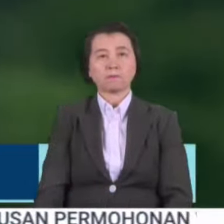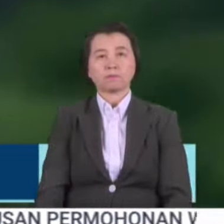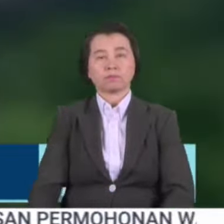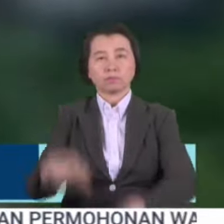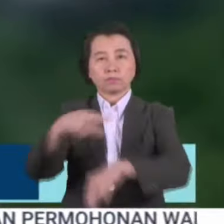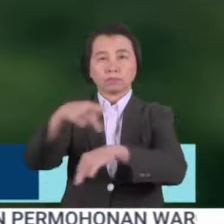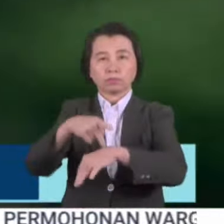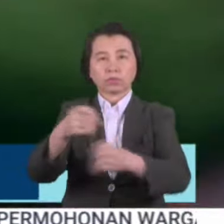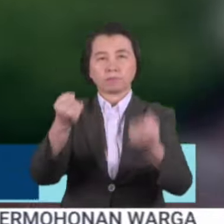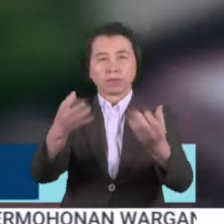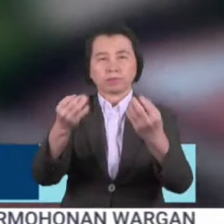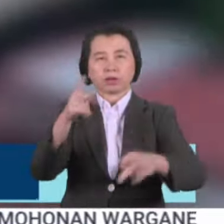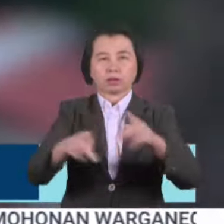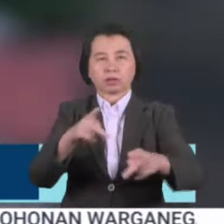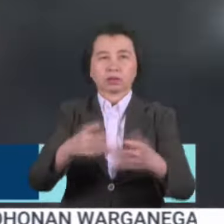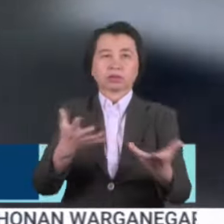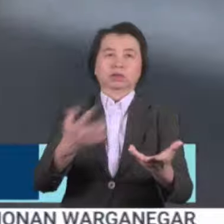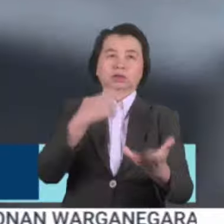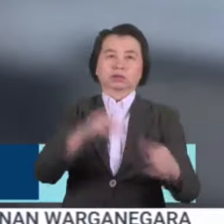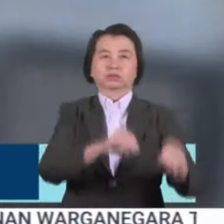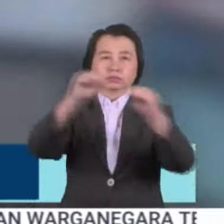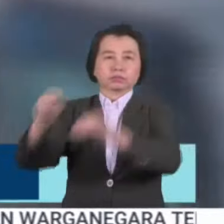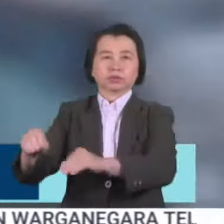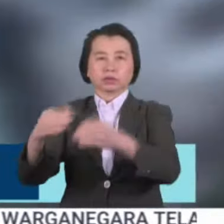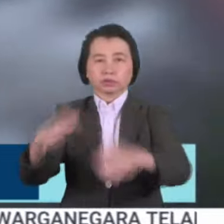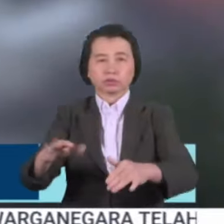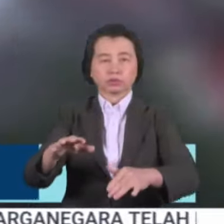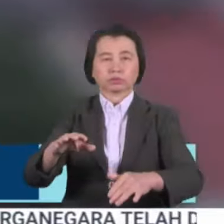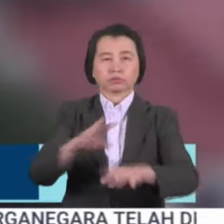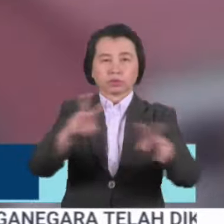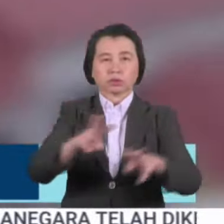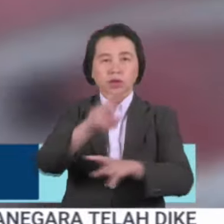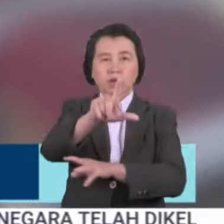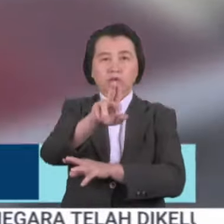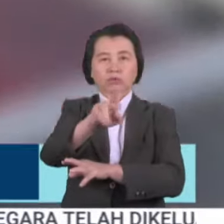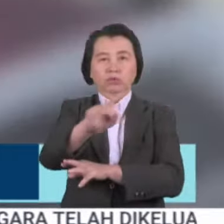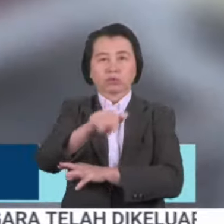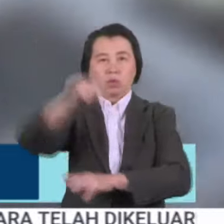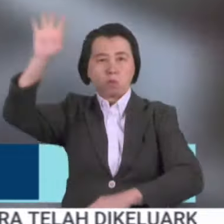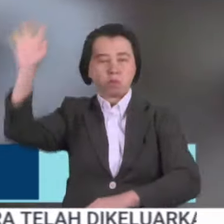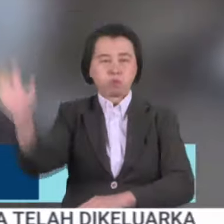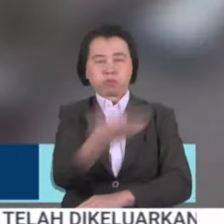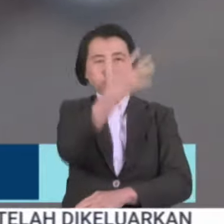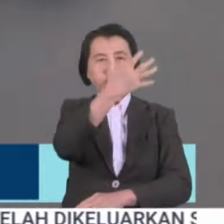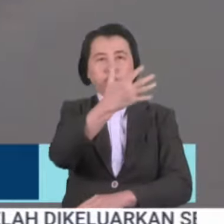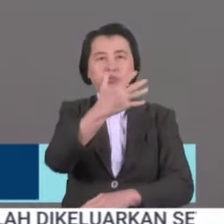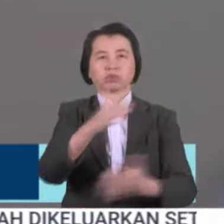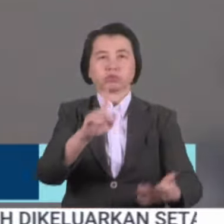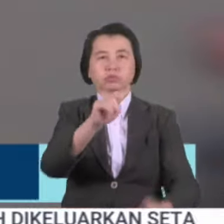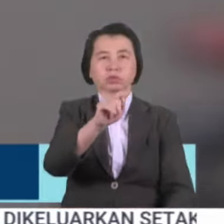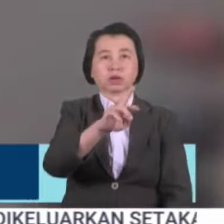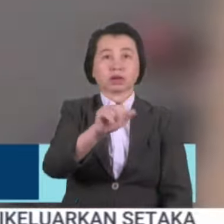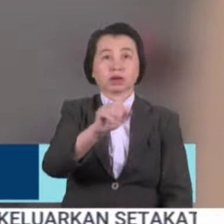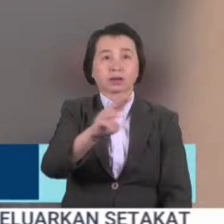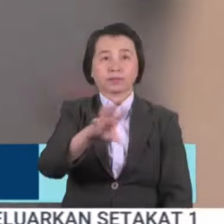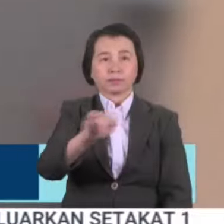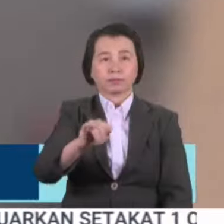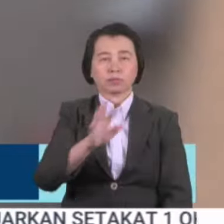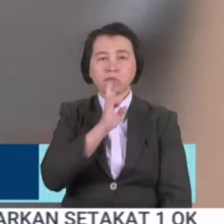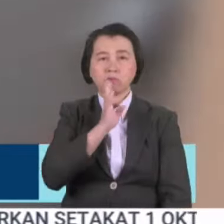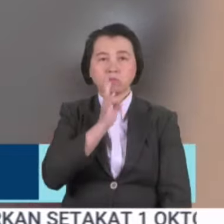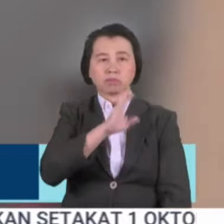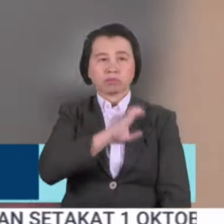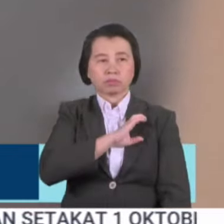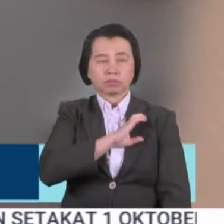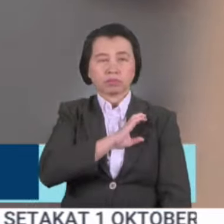Di Filipina, beribu-ribu penduduk terpaksa dipindahkan selepas wilayah Luzon dibadai taufan cerami. Jurucakap polis wilayah